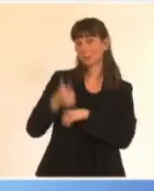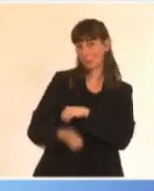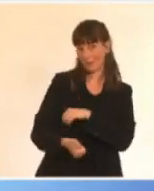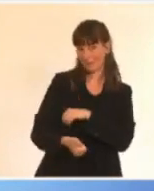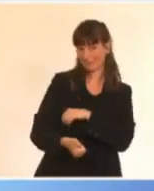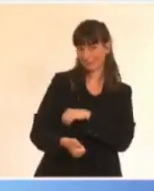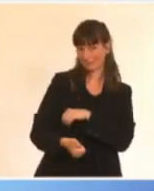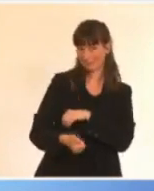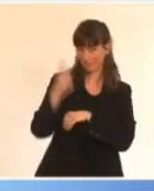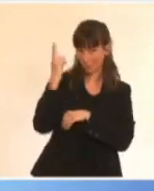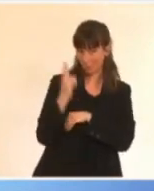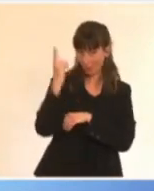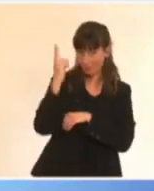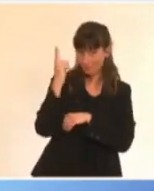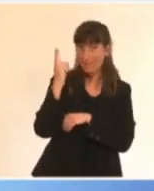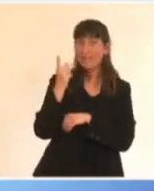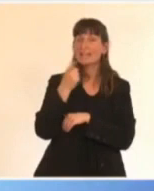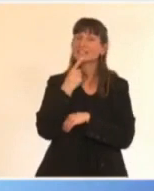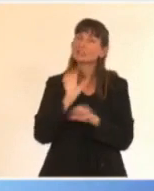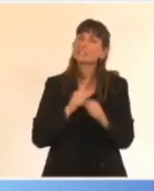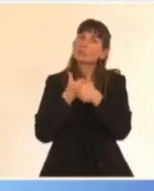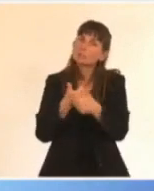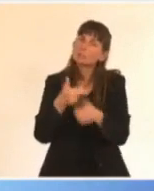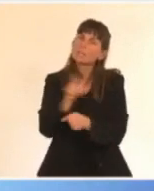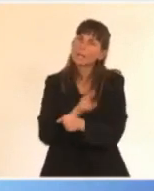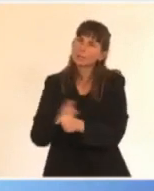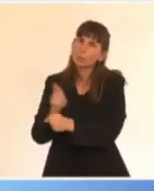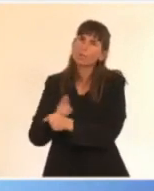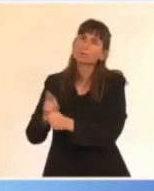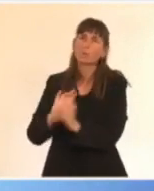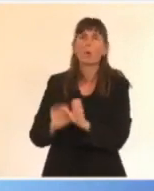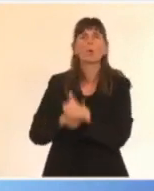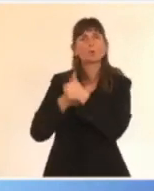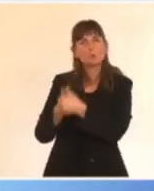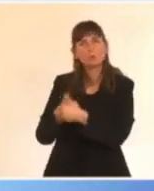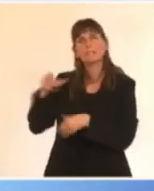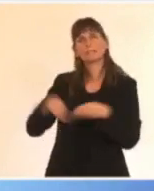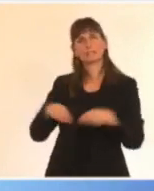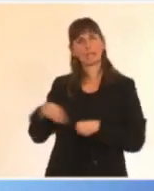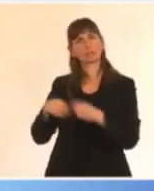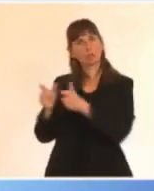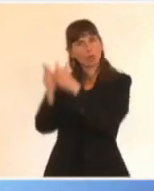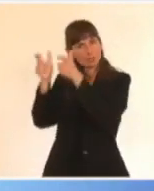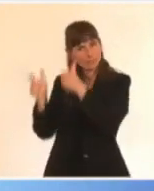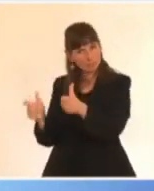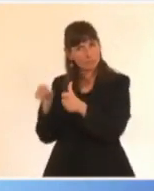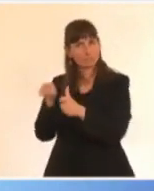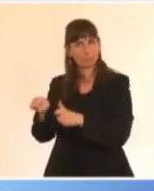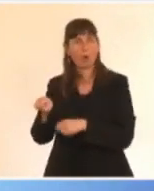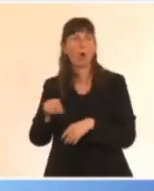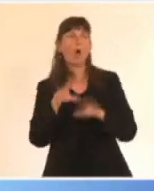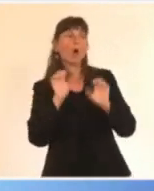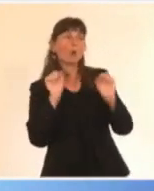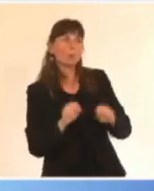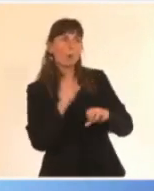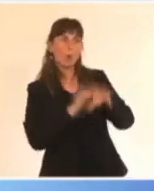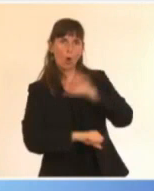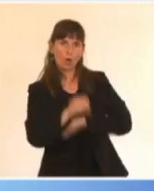d'organiser dans les territoires, sous la responsabilité des directions d'établissements, un droit de visite pour les